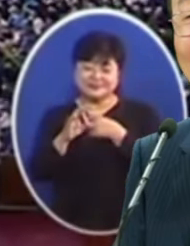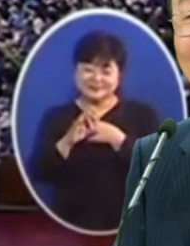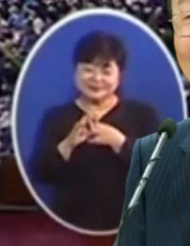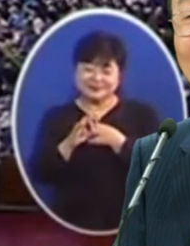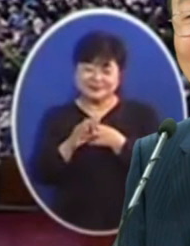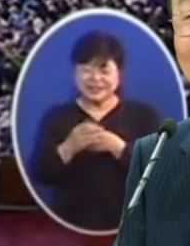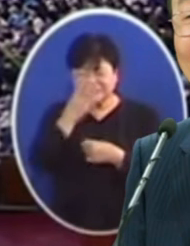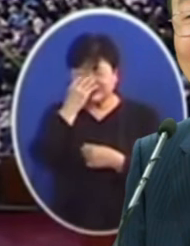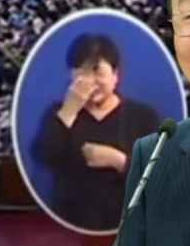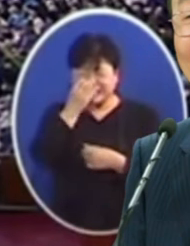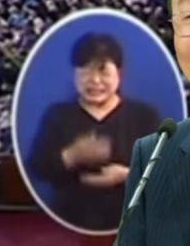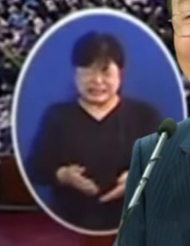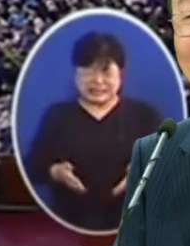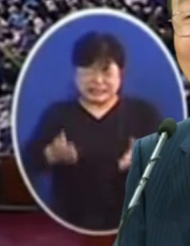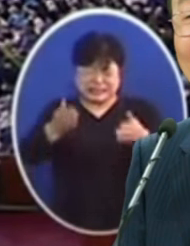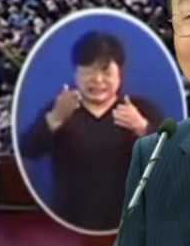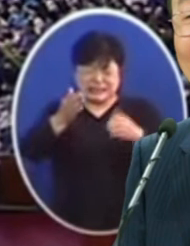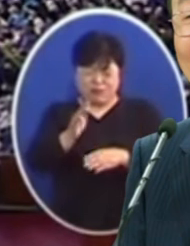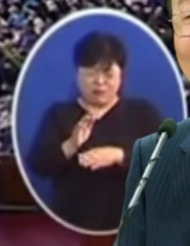쓰레기가